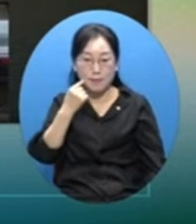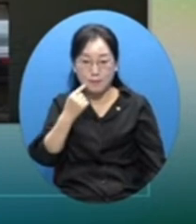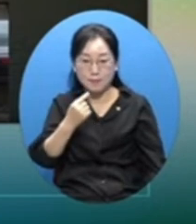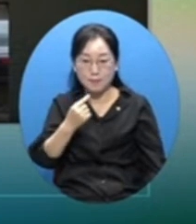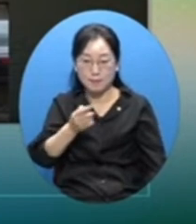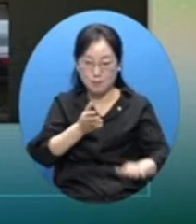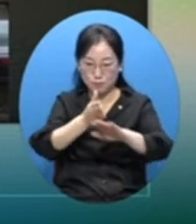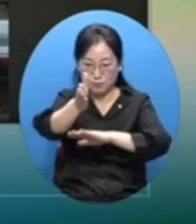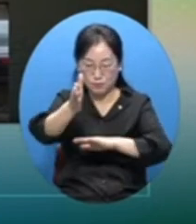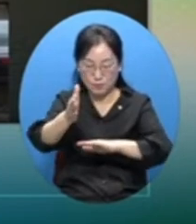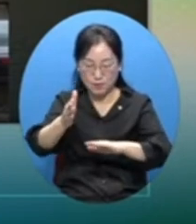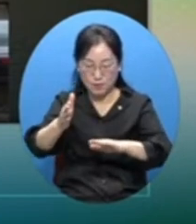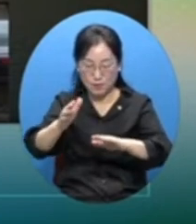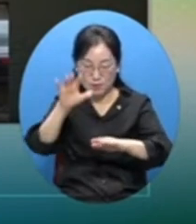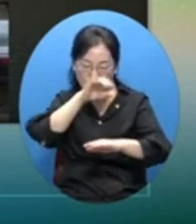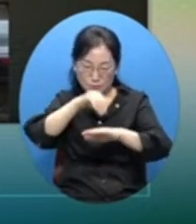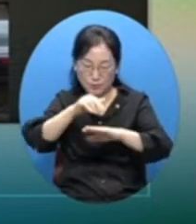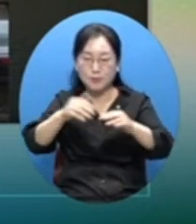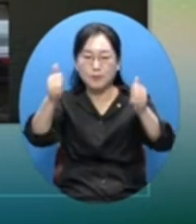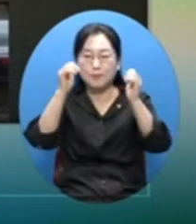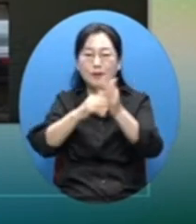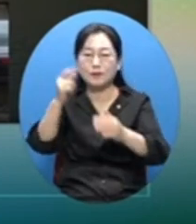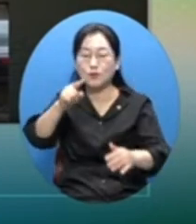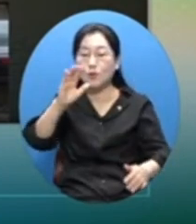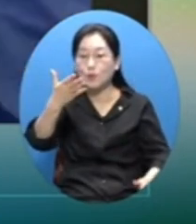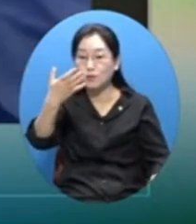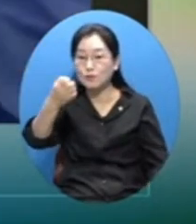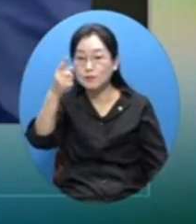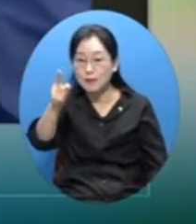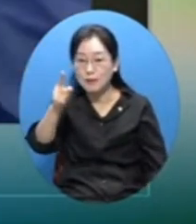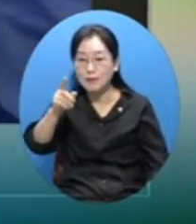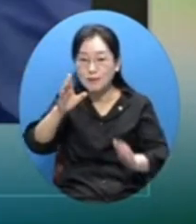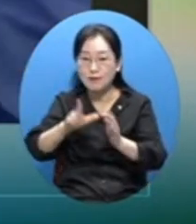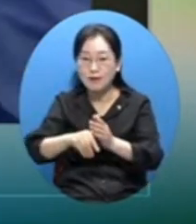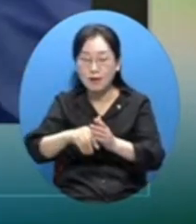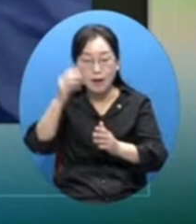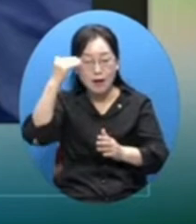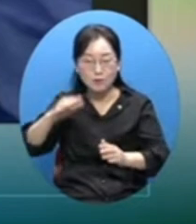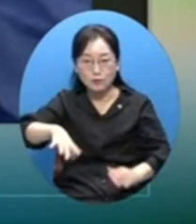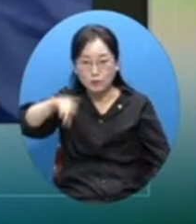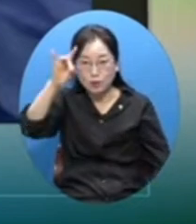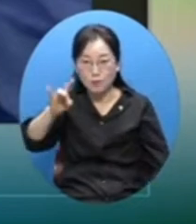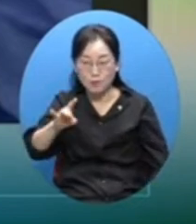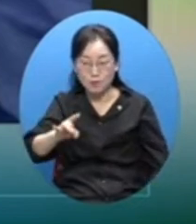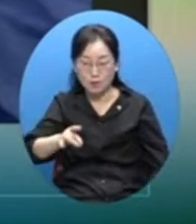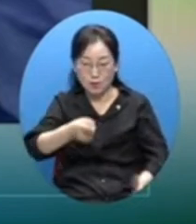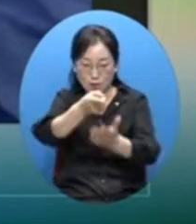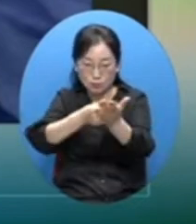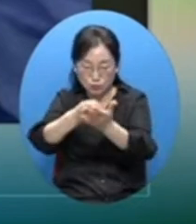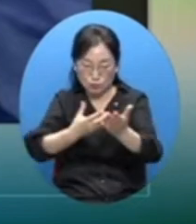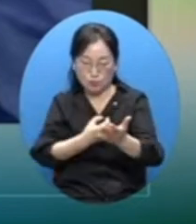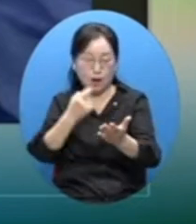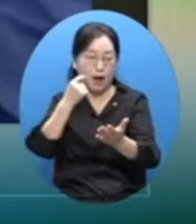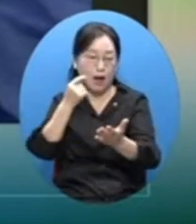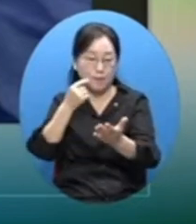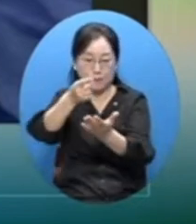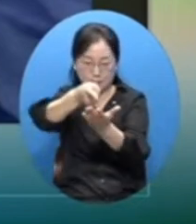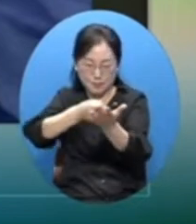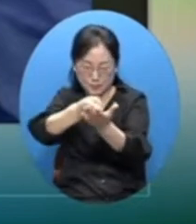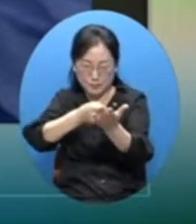분야를 연수하셔서 1991년 국내 최초로 유방 보존술로 유방암 수술에 획기적인 업적을 남기신 귀한